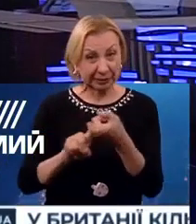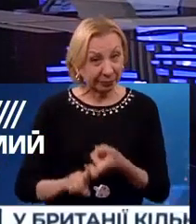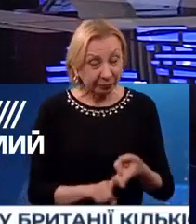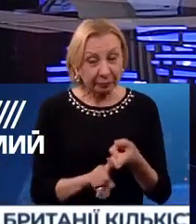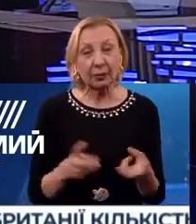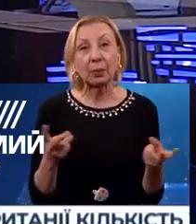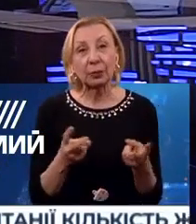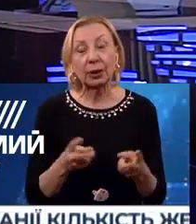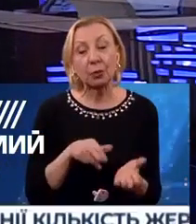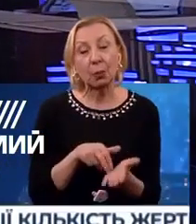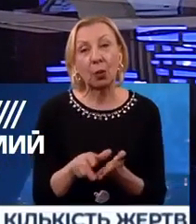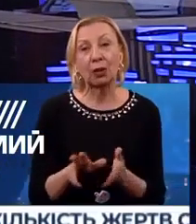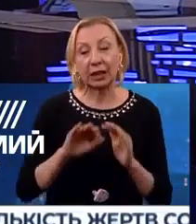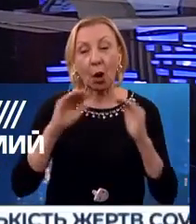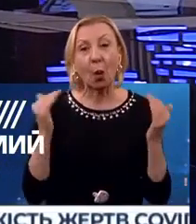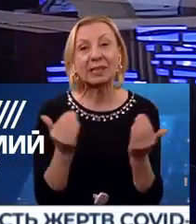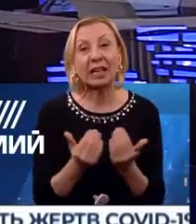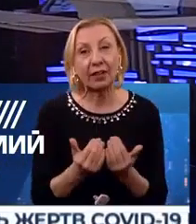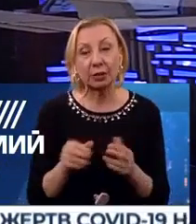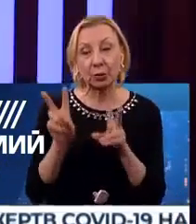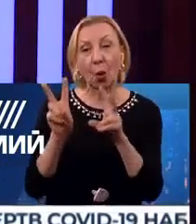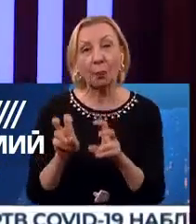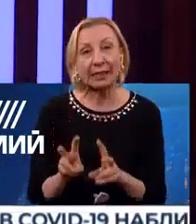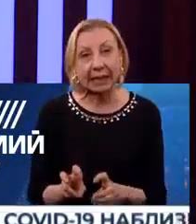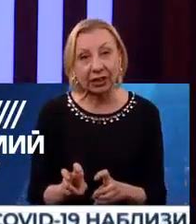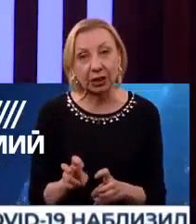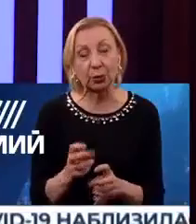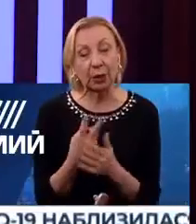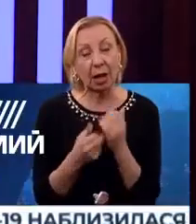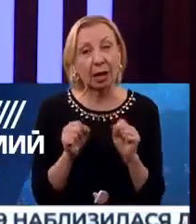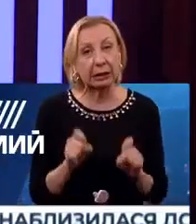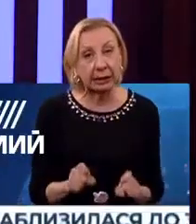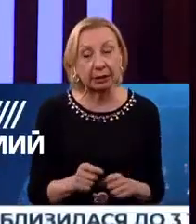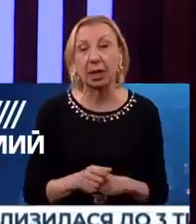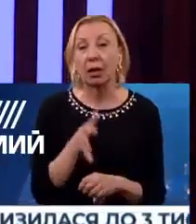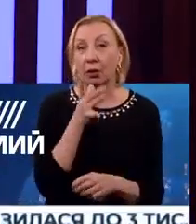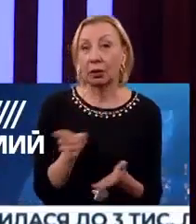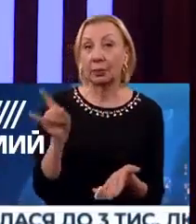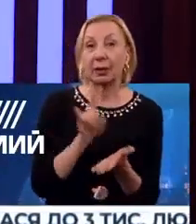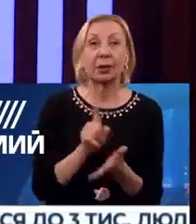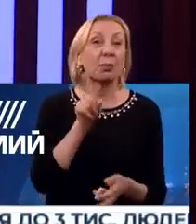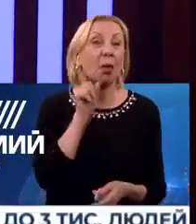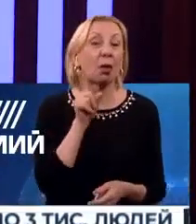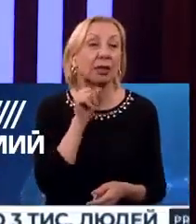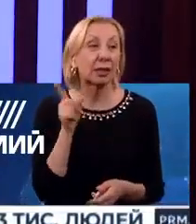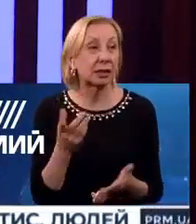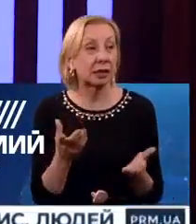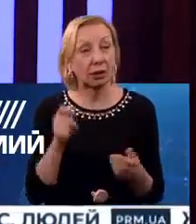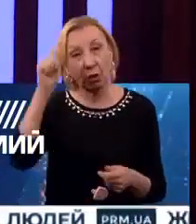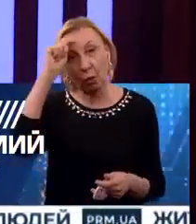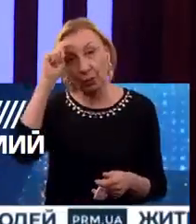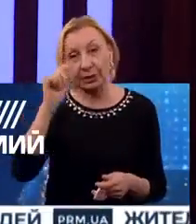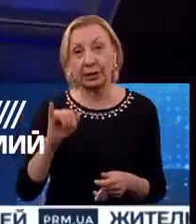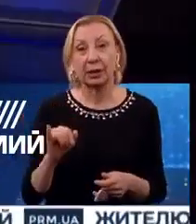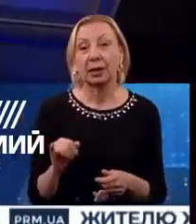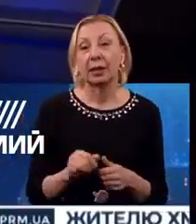проходити обсервацію, обстеження і карантин. І коли ми дивимося, коли прилітають якісь молоді там хлопці